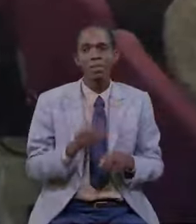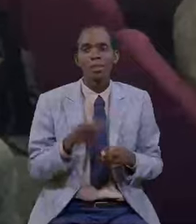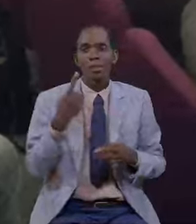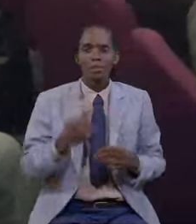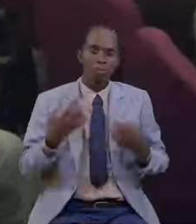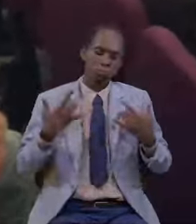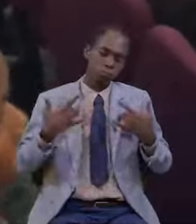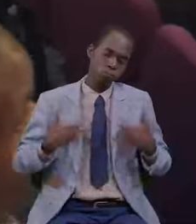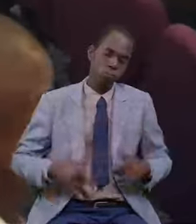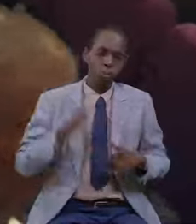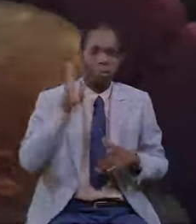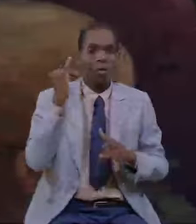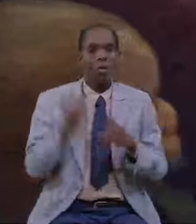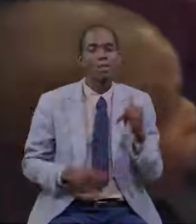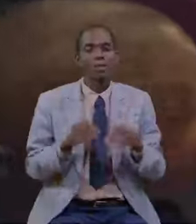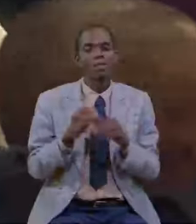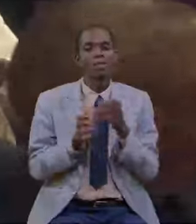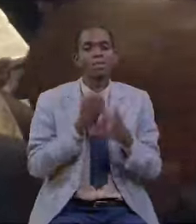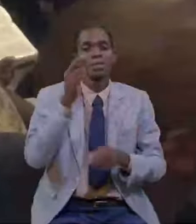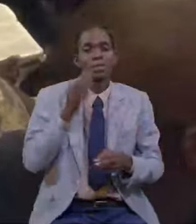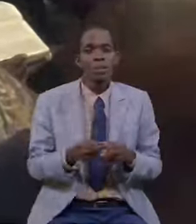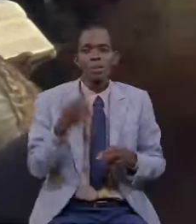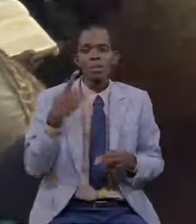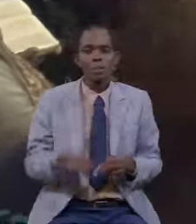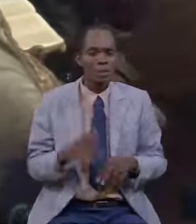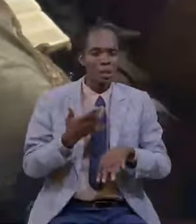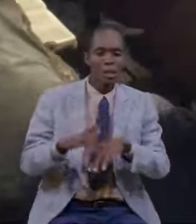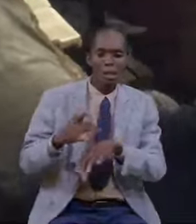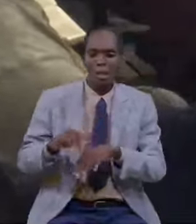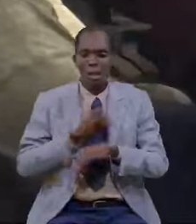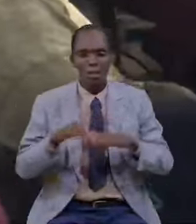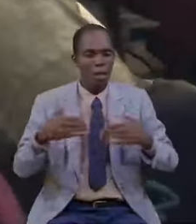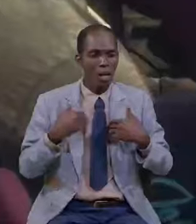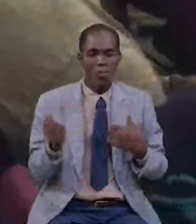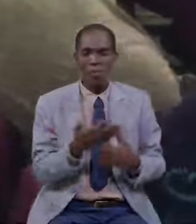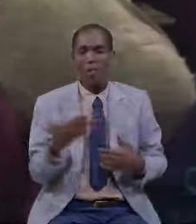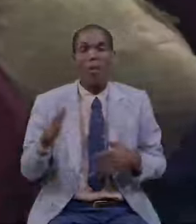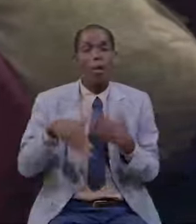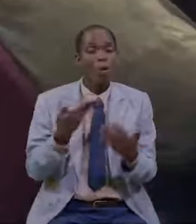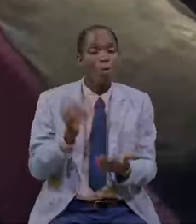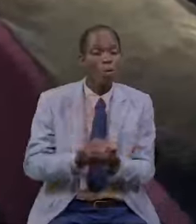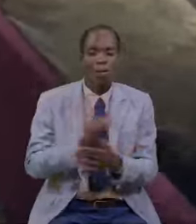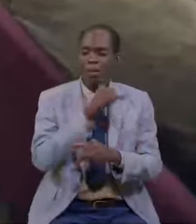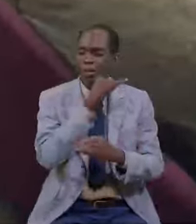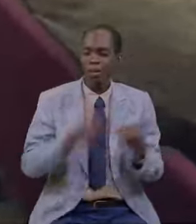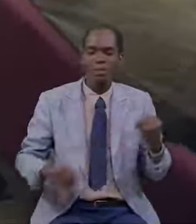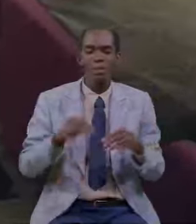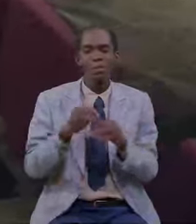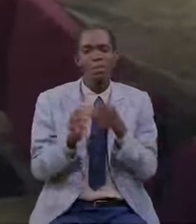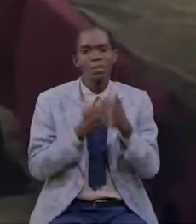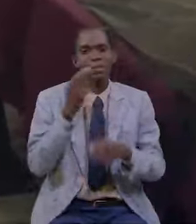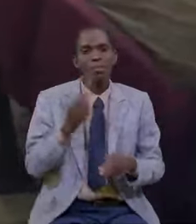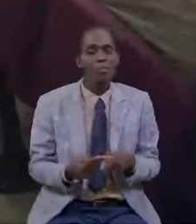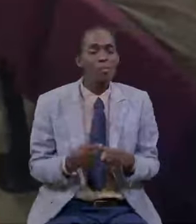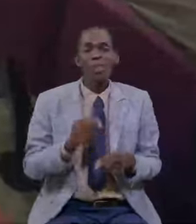n'aura plus lieu. Le découragement va prendre fin. La pénurie prendra fin.